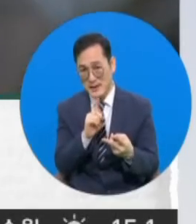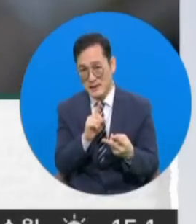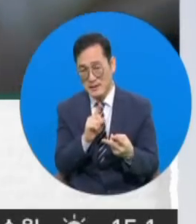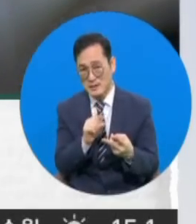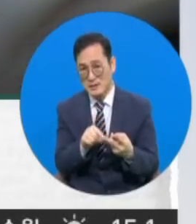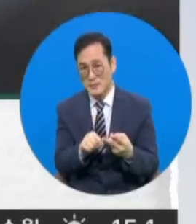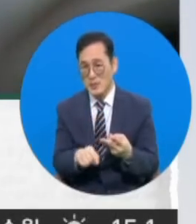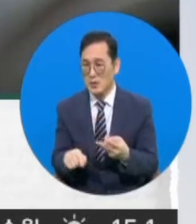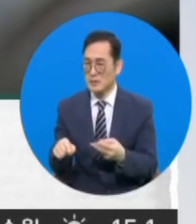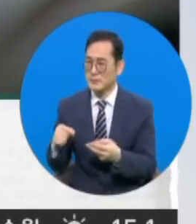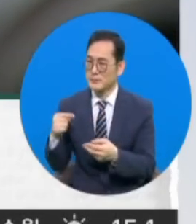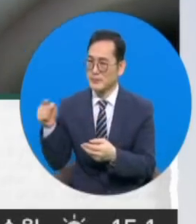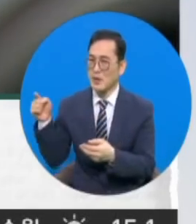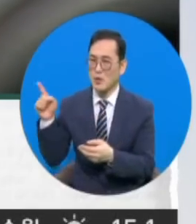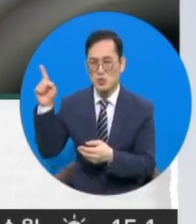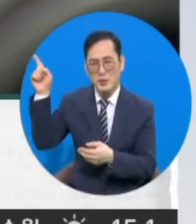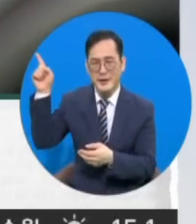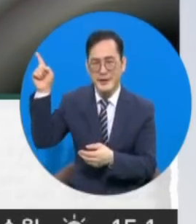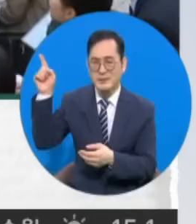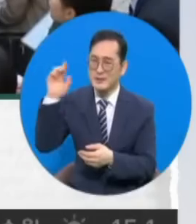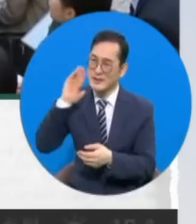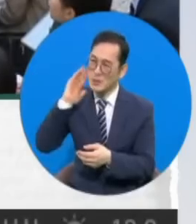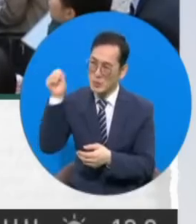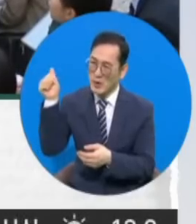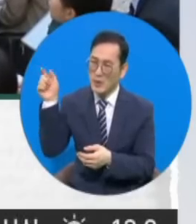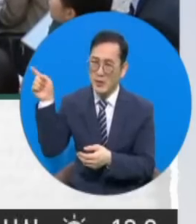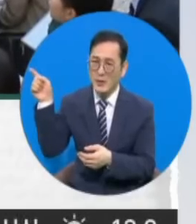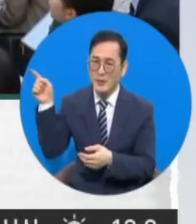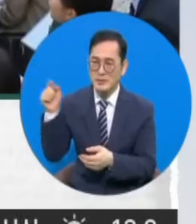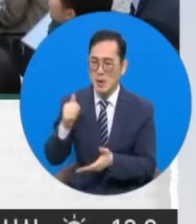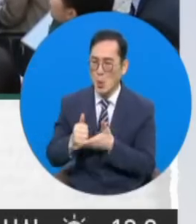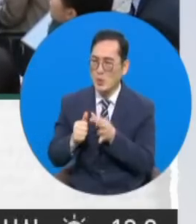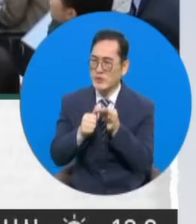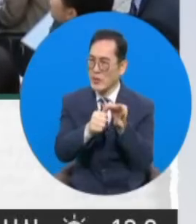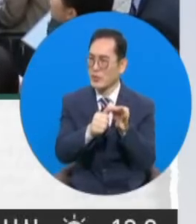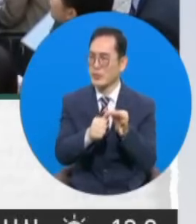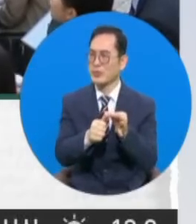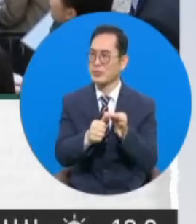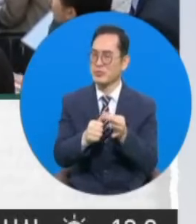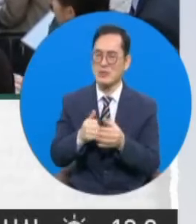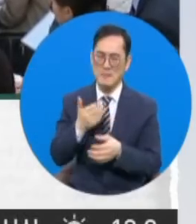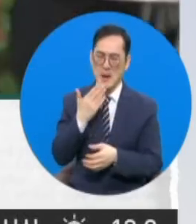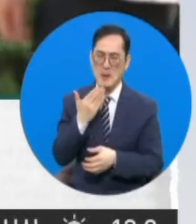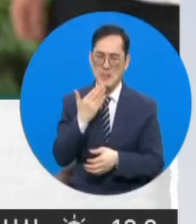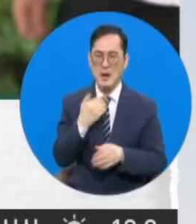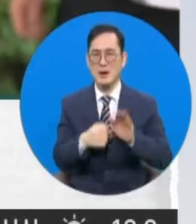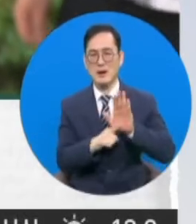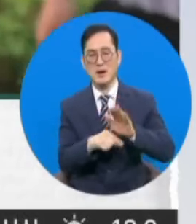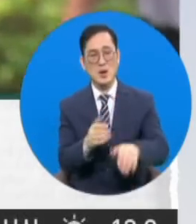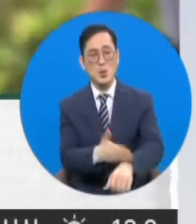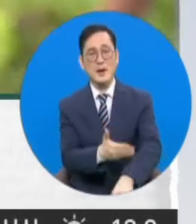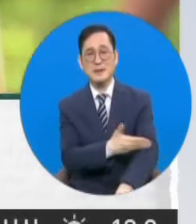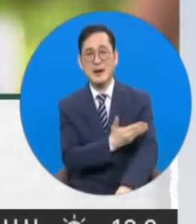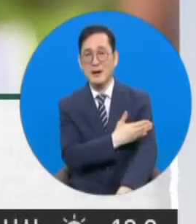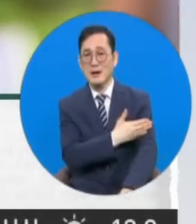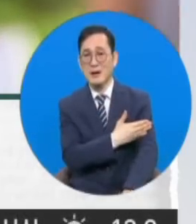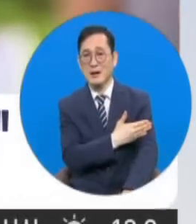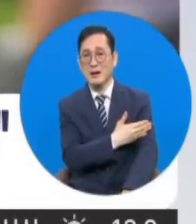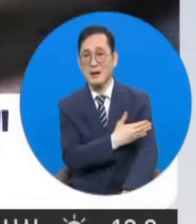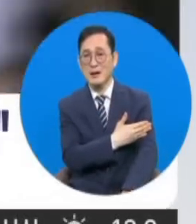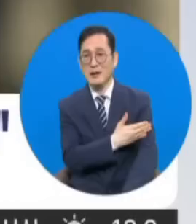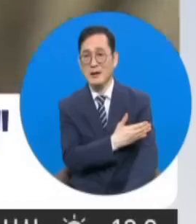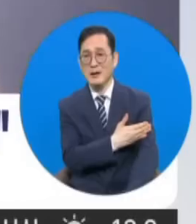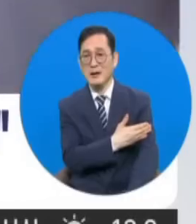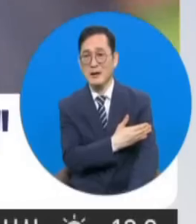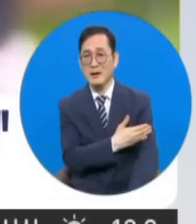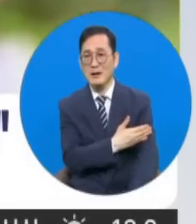있는 굉장히 위중한 말이기 때문에 이런 말을 전혀 그냥 자기가 과장되게 준비했다면 징계를